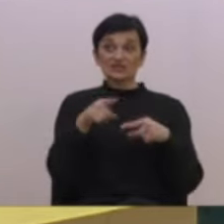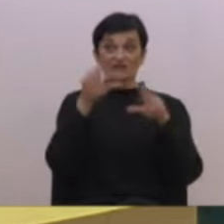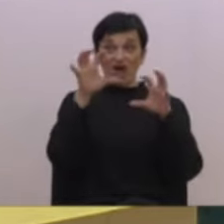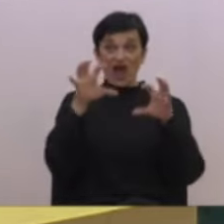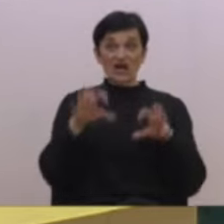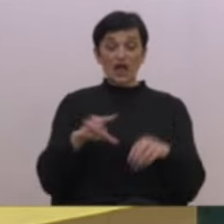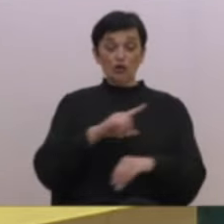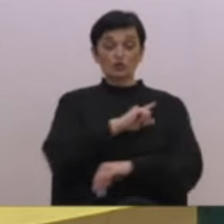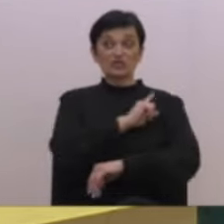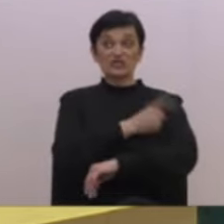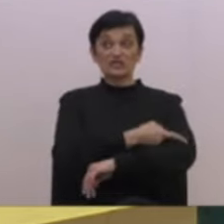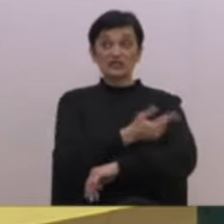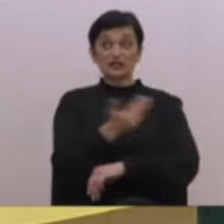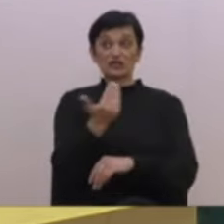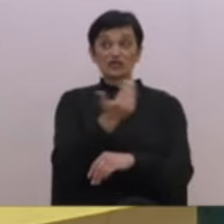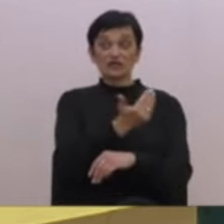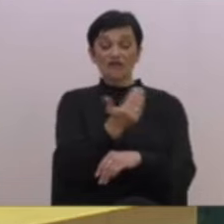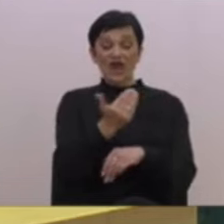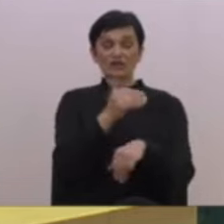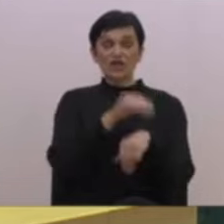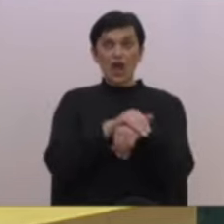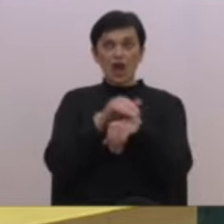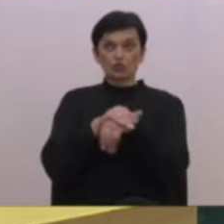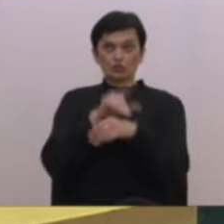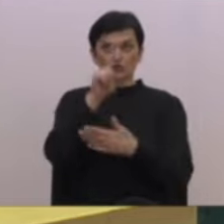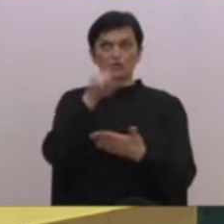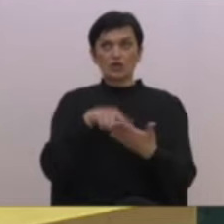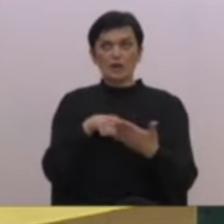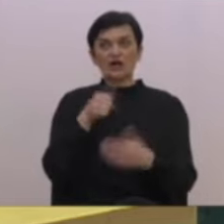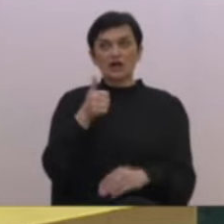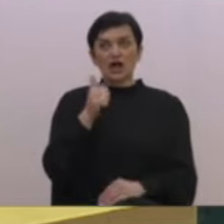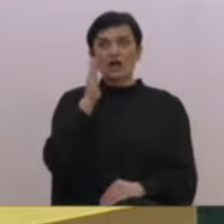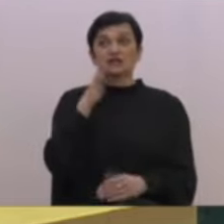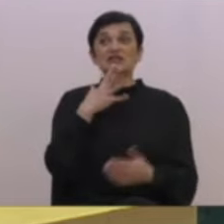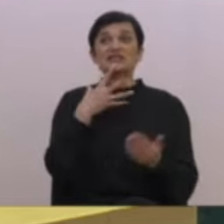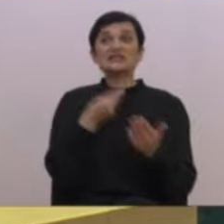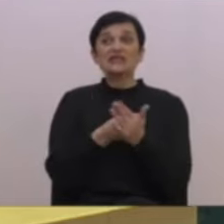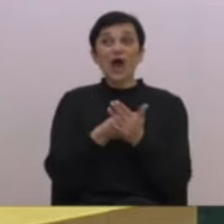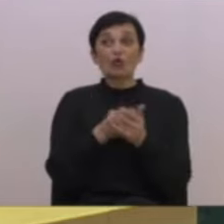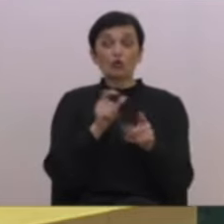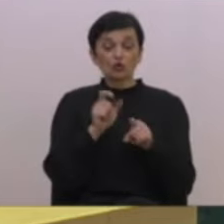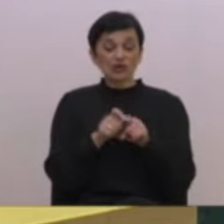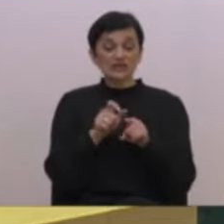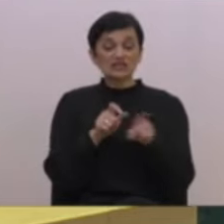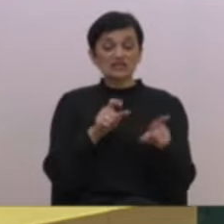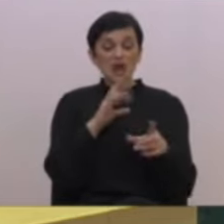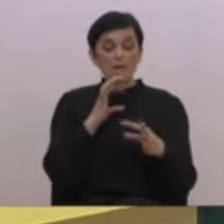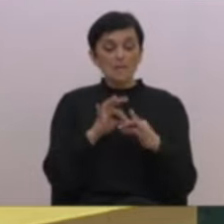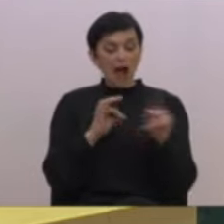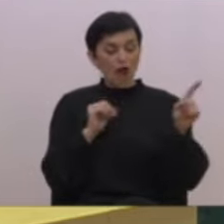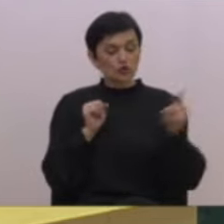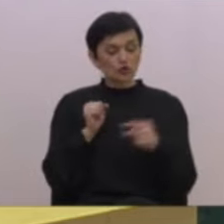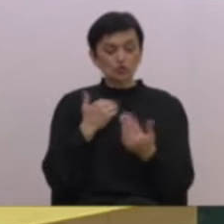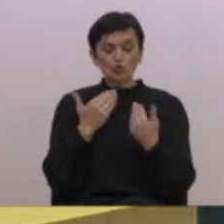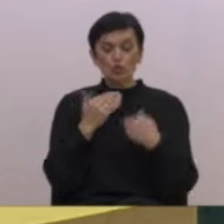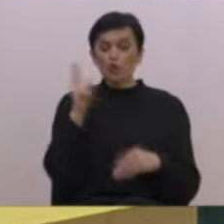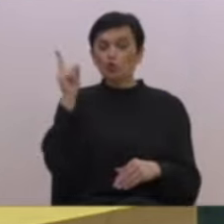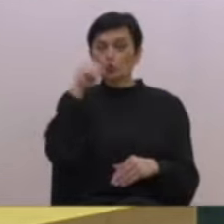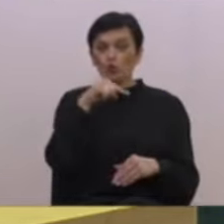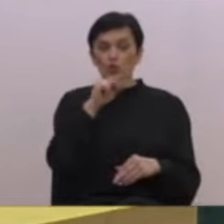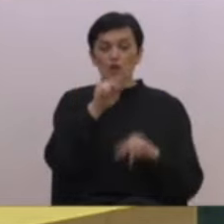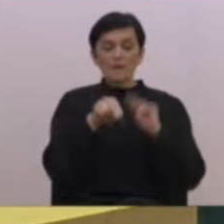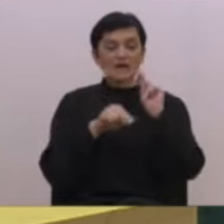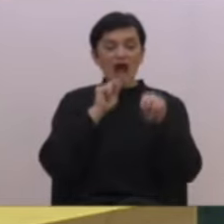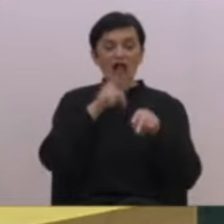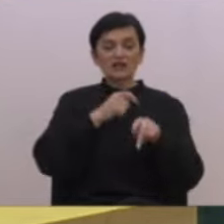იყოს ძლიერები და თქვენი არგუმენტი იყოს დამაჯერებელი, კარგი იქნება, რომ საკუთარ სიტყვებს პასუხისგებლობით მიუდგეთ და თქვენ ბრალდებები